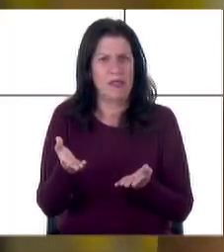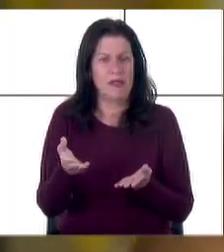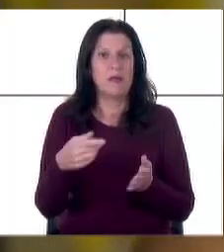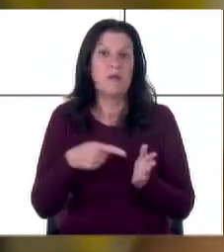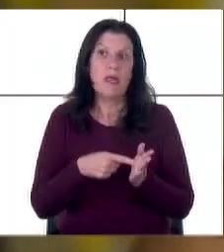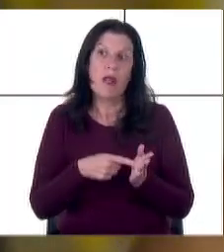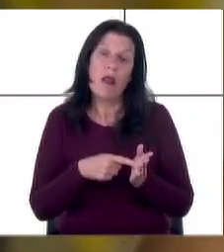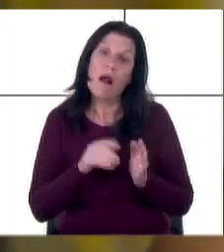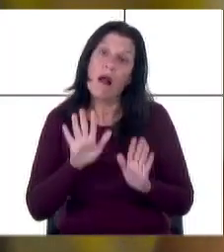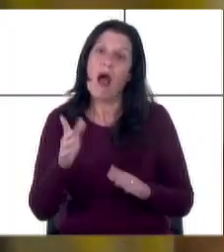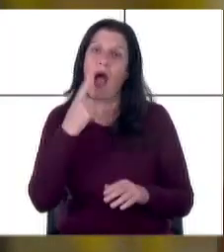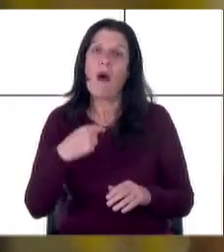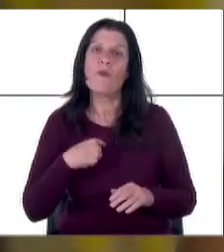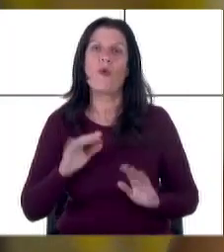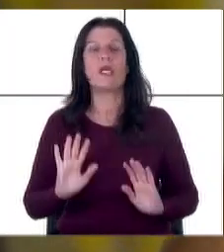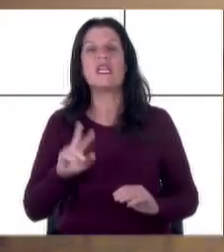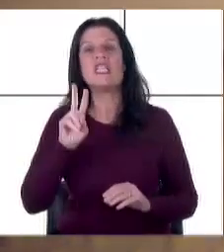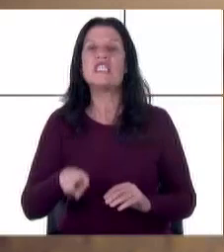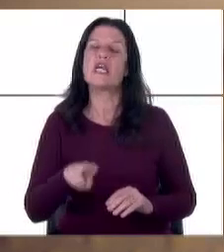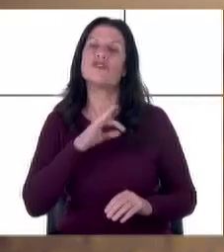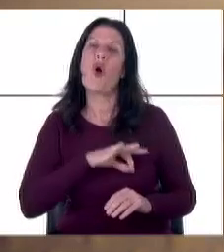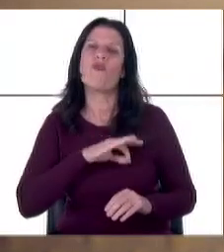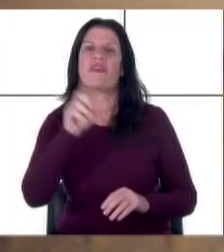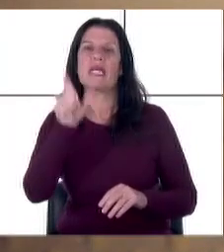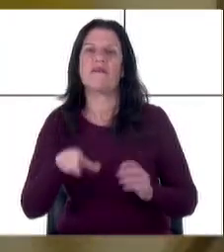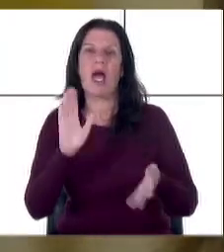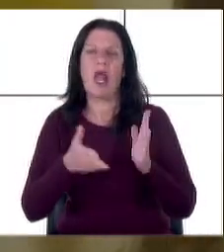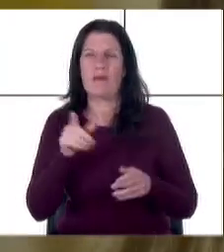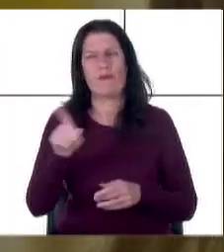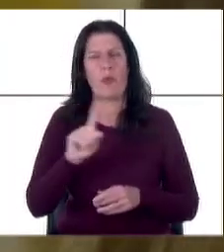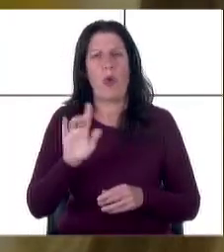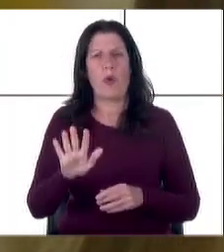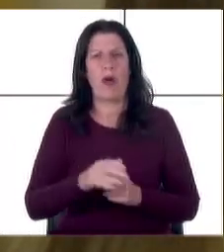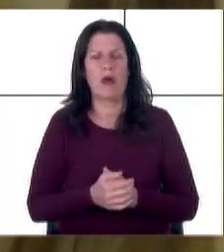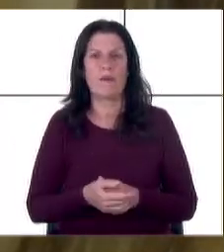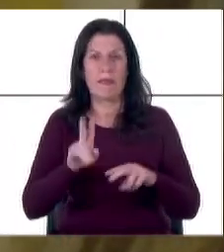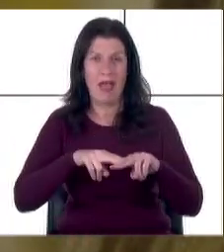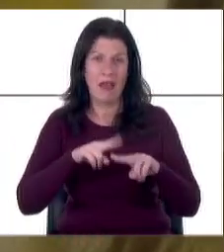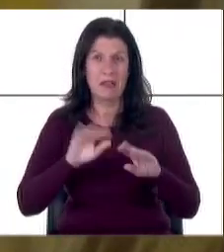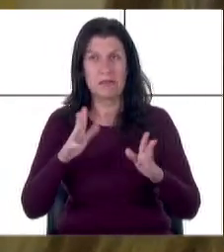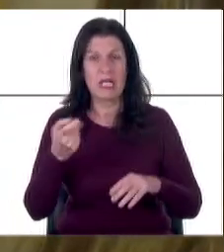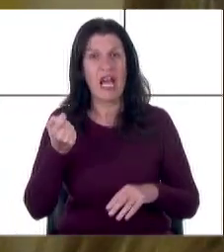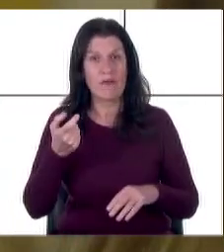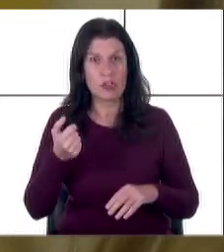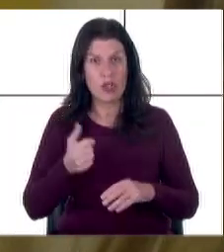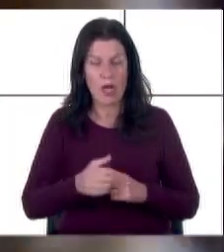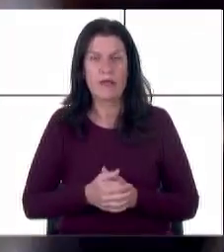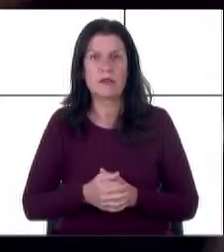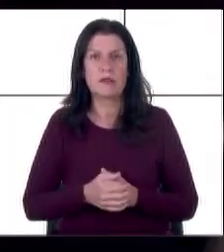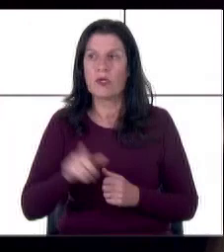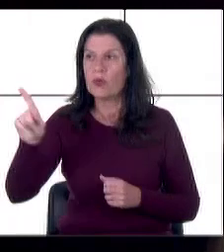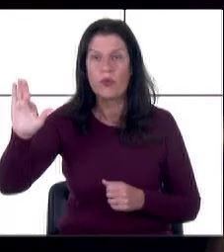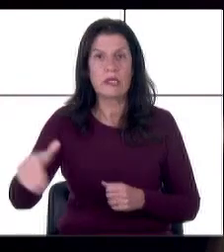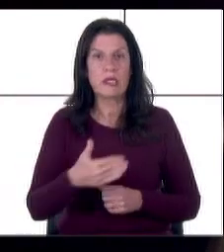פעם, שיש טייפקאסט של גבר אלים, והוא לא כזה. לא עובר רבע שעה, והוא נכנס